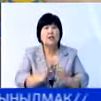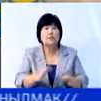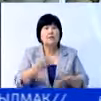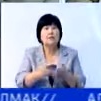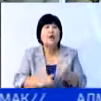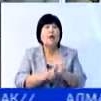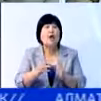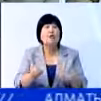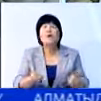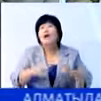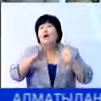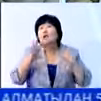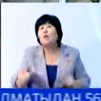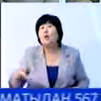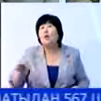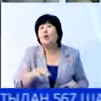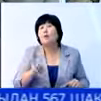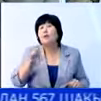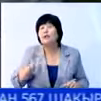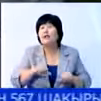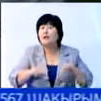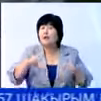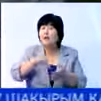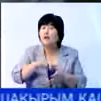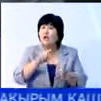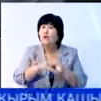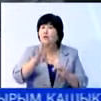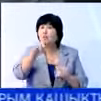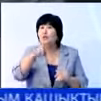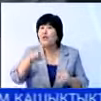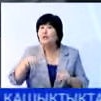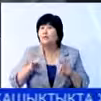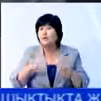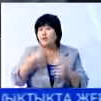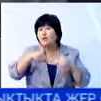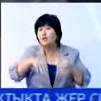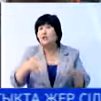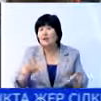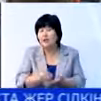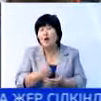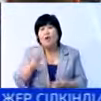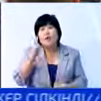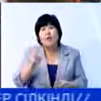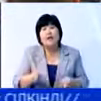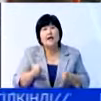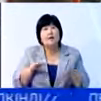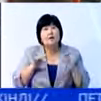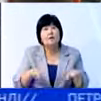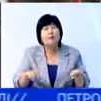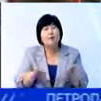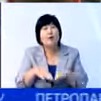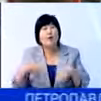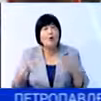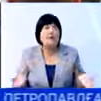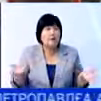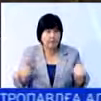қолға алынып отыр. Жалпы облыста билер кеңесінің араласуымен 74 азаматтық іс өз шешімін тапса, 12 қылмыстық істе қос тарап